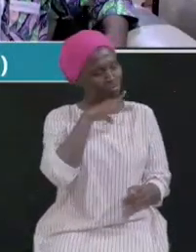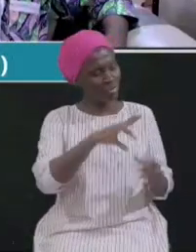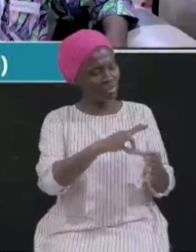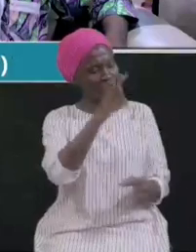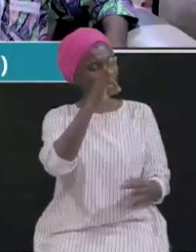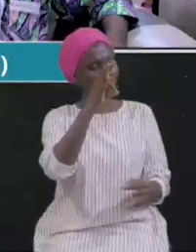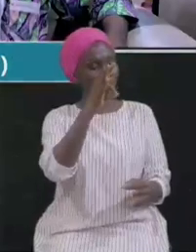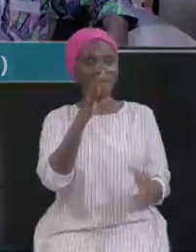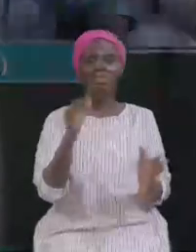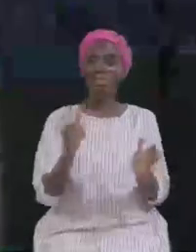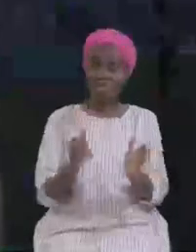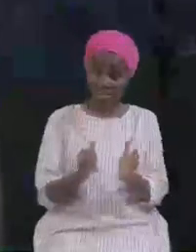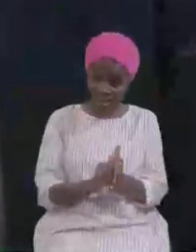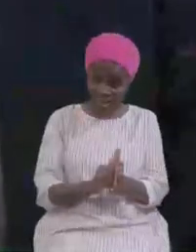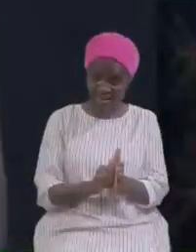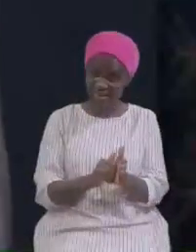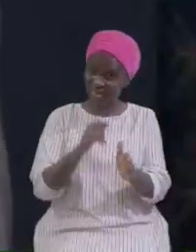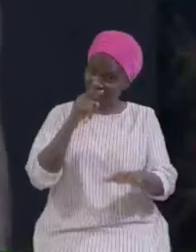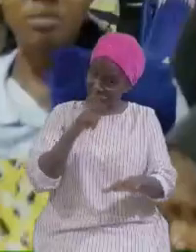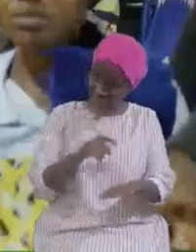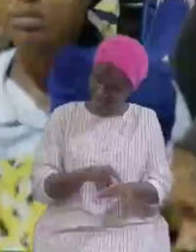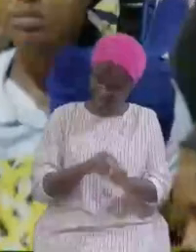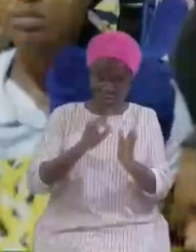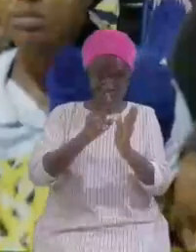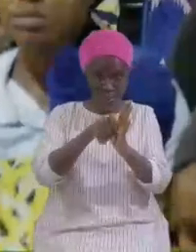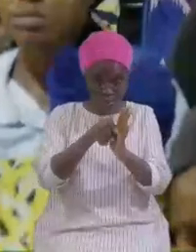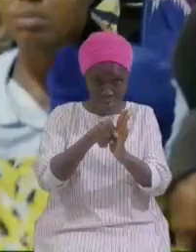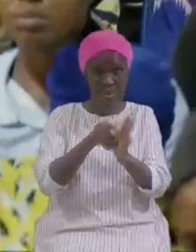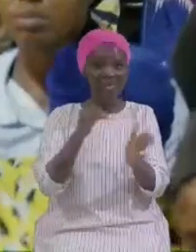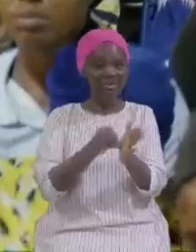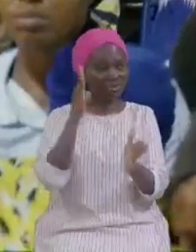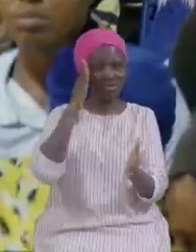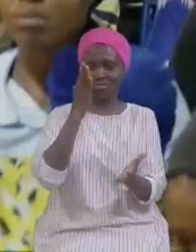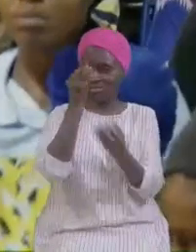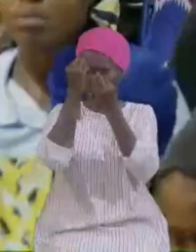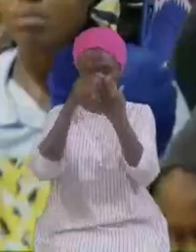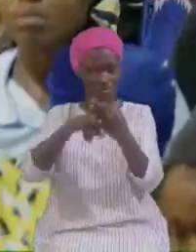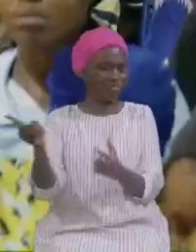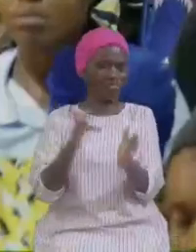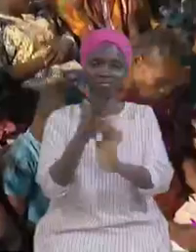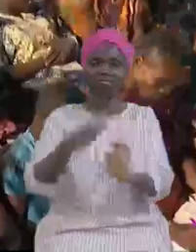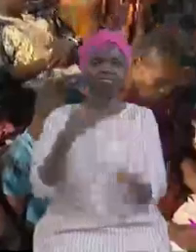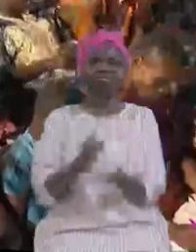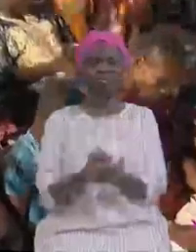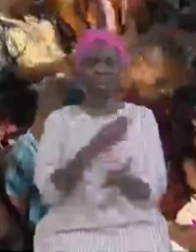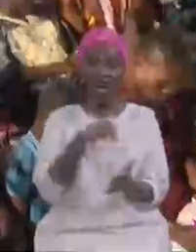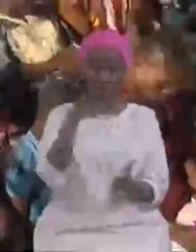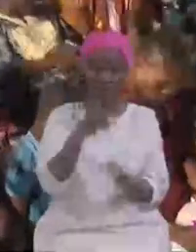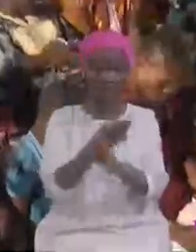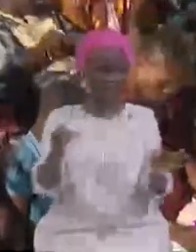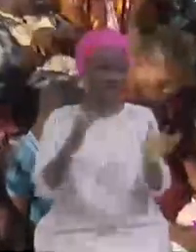impur. En ce moment même, il va sortir. Et tu seras